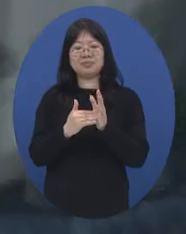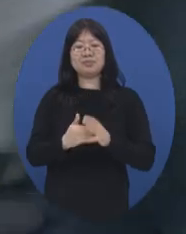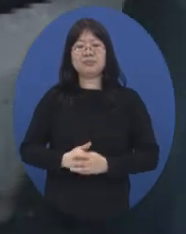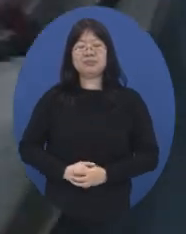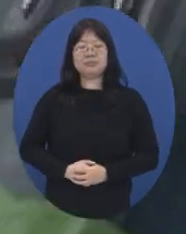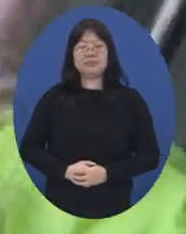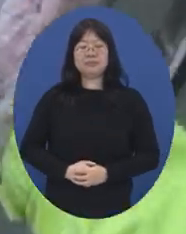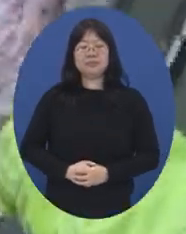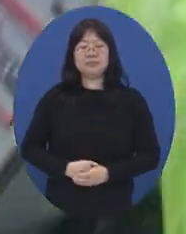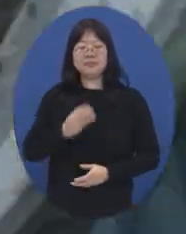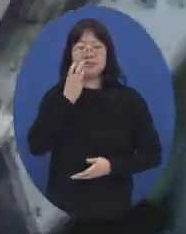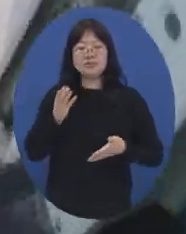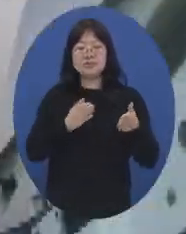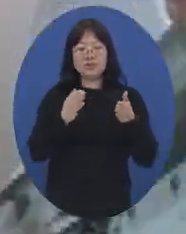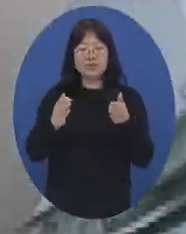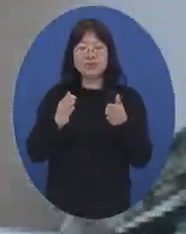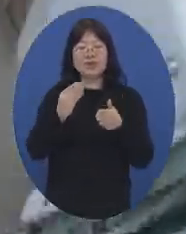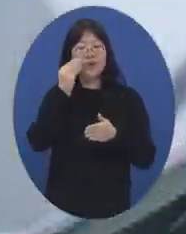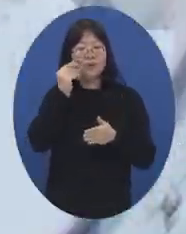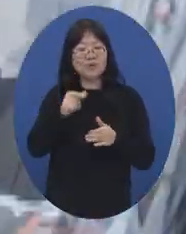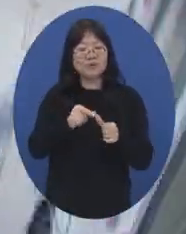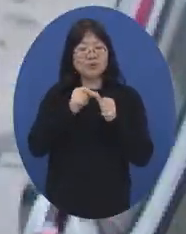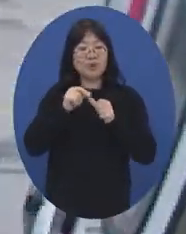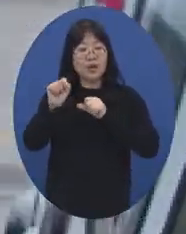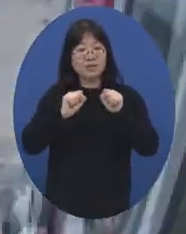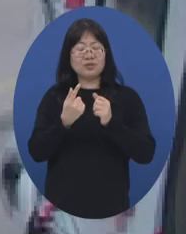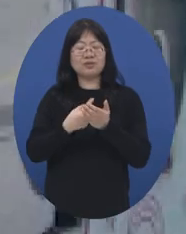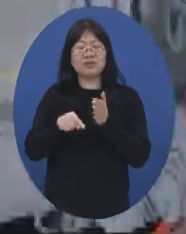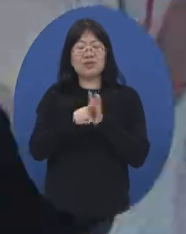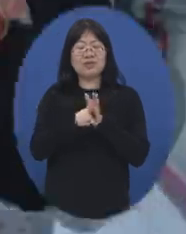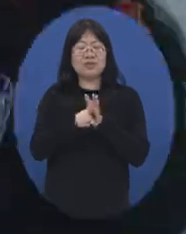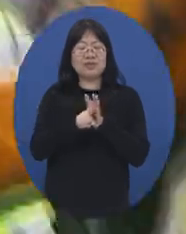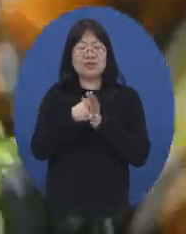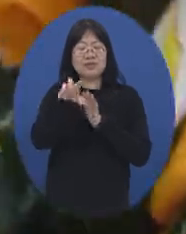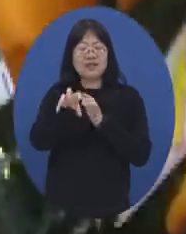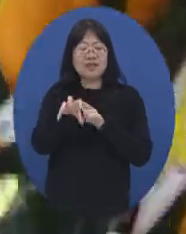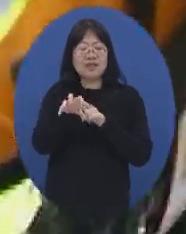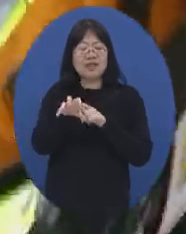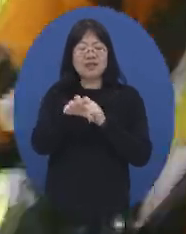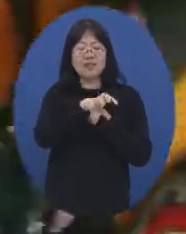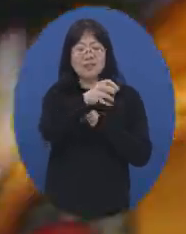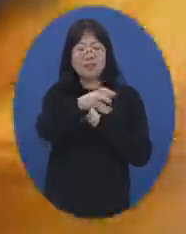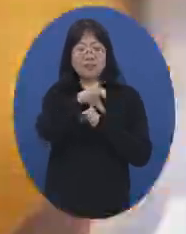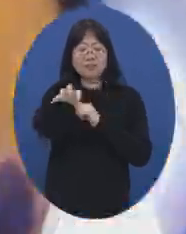하겠습니다. 경기도는 닥터헬기의 원활한 구조 활동을 위해 계류장과